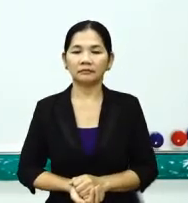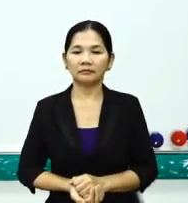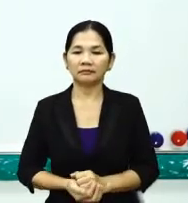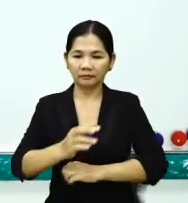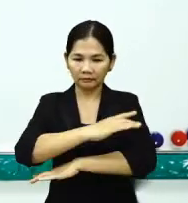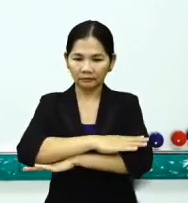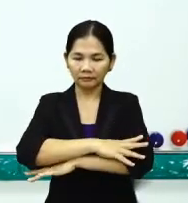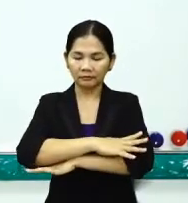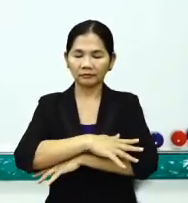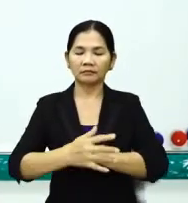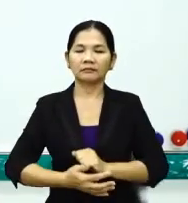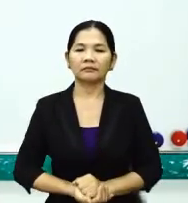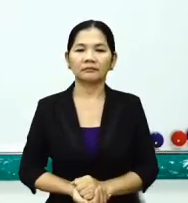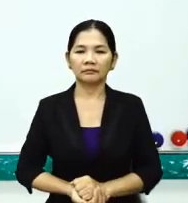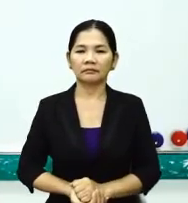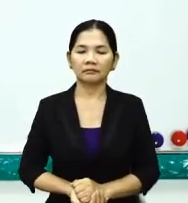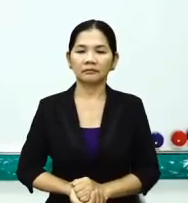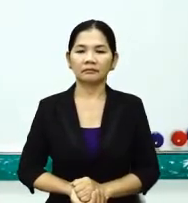nì.